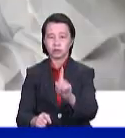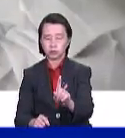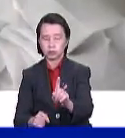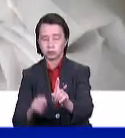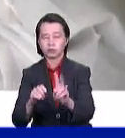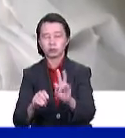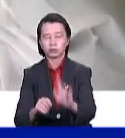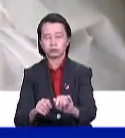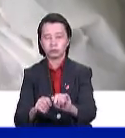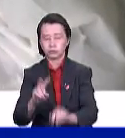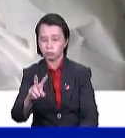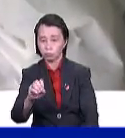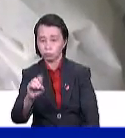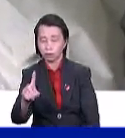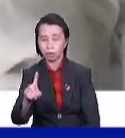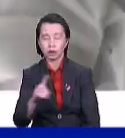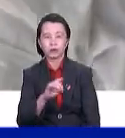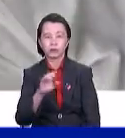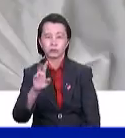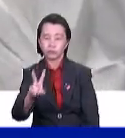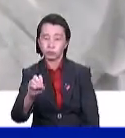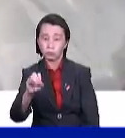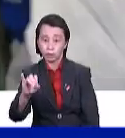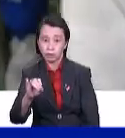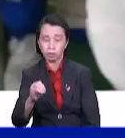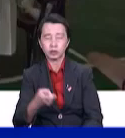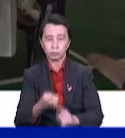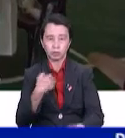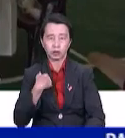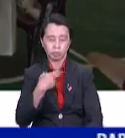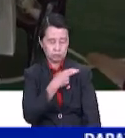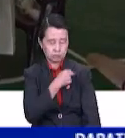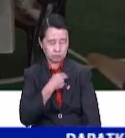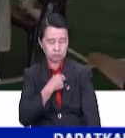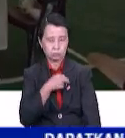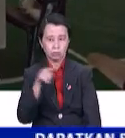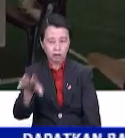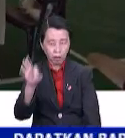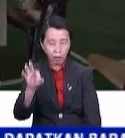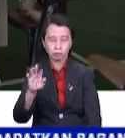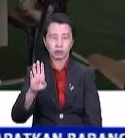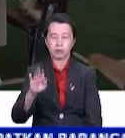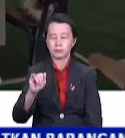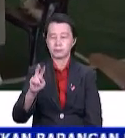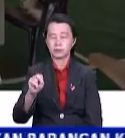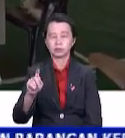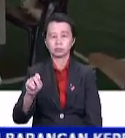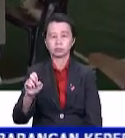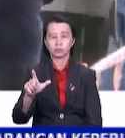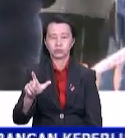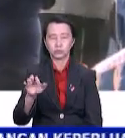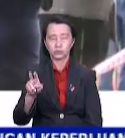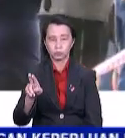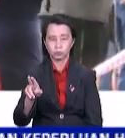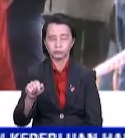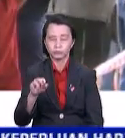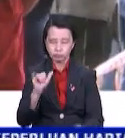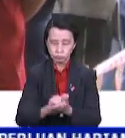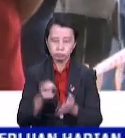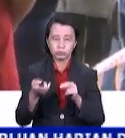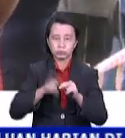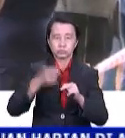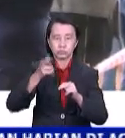VOI Indonesia yang dikesan di Bintulu. Kadar pengesanan sebanyak 82% merupakan peningkatan